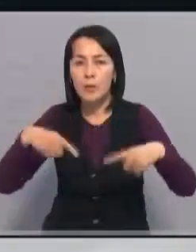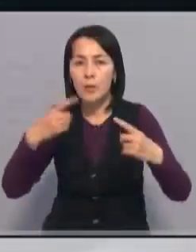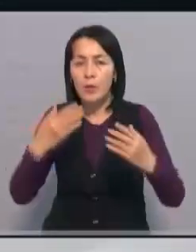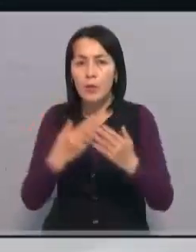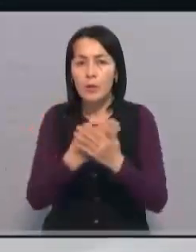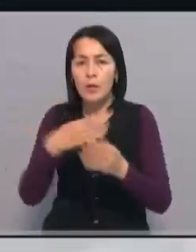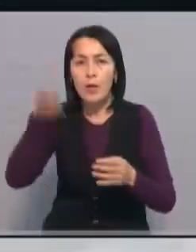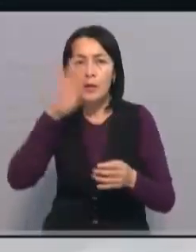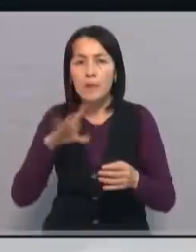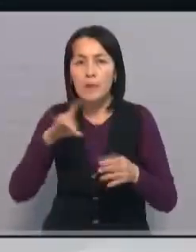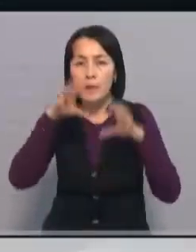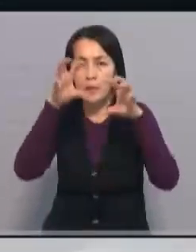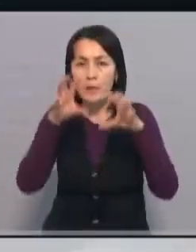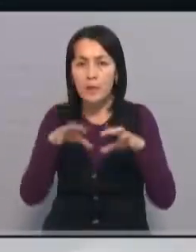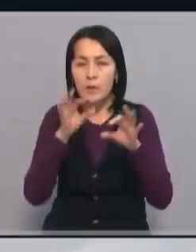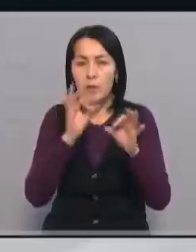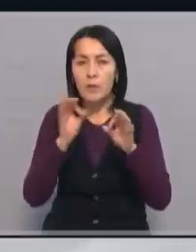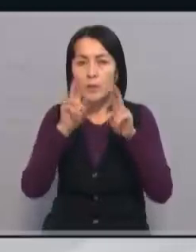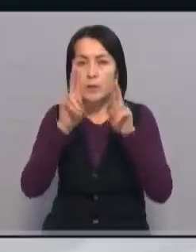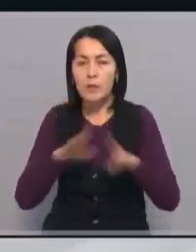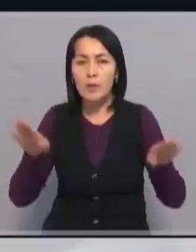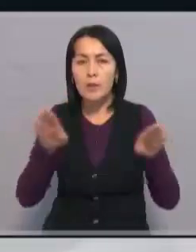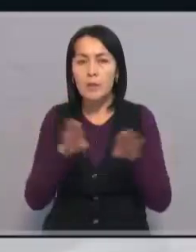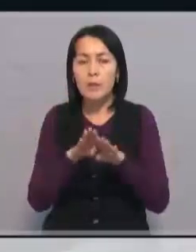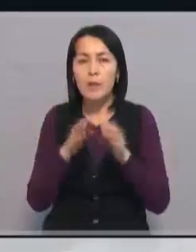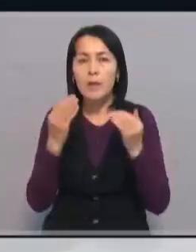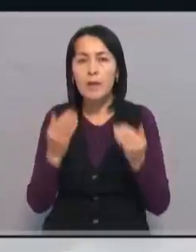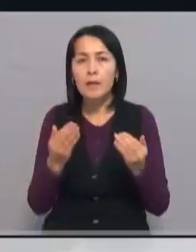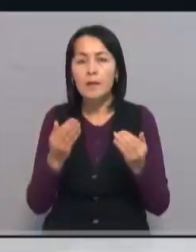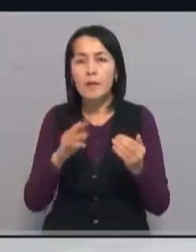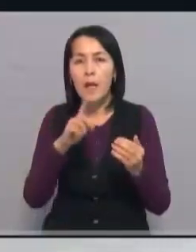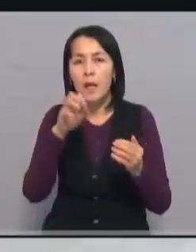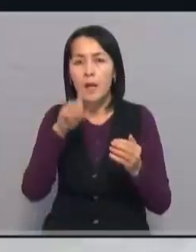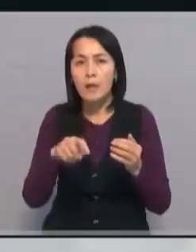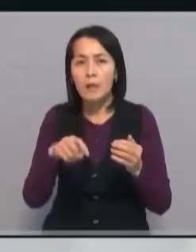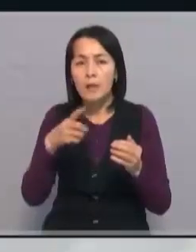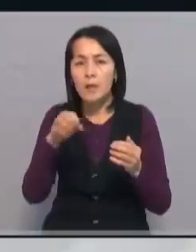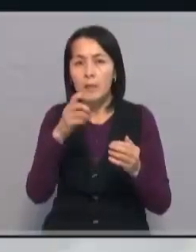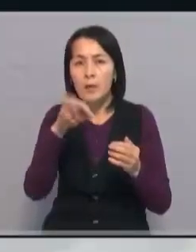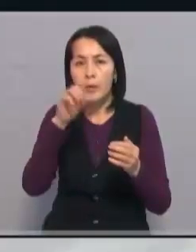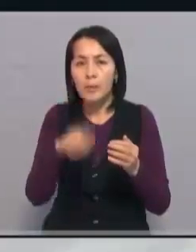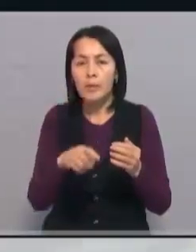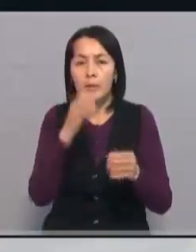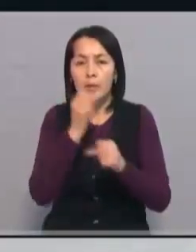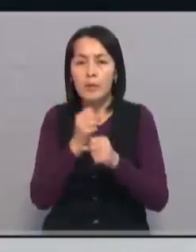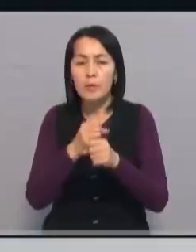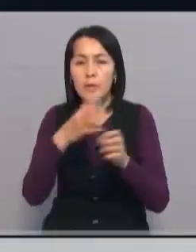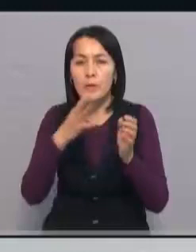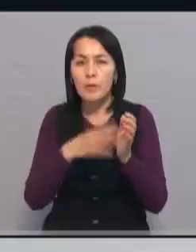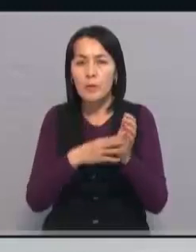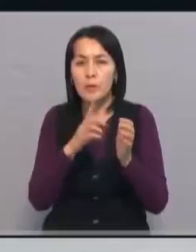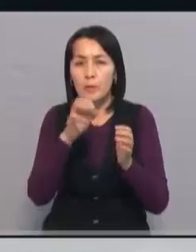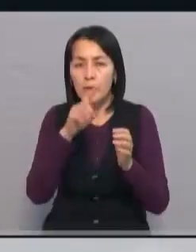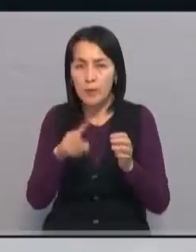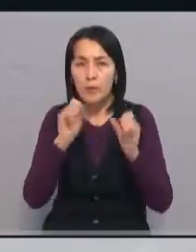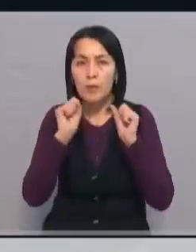Қазақстан Республикасының заңнамалық нормаларына толық сәйкес келеді. Каркасты монолитті темір бетоннан қасбеті жасалған. 9 балдық сілкінісіне